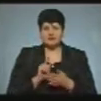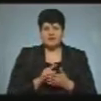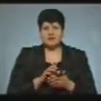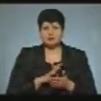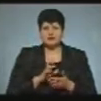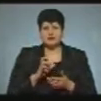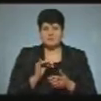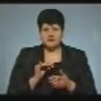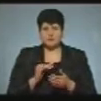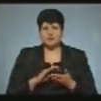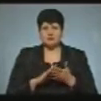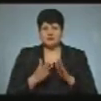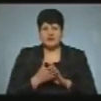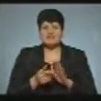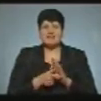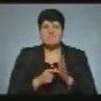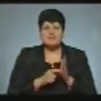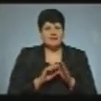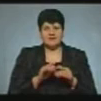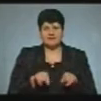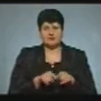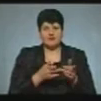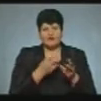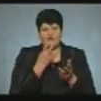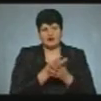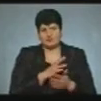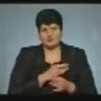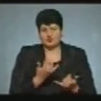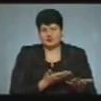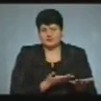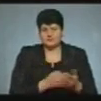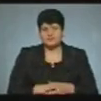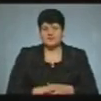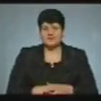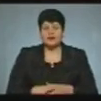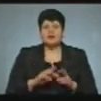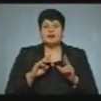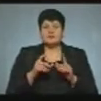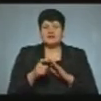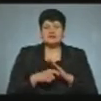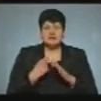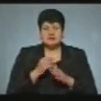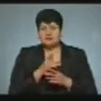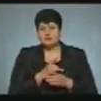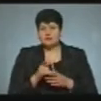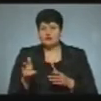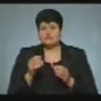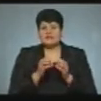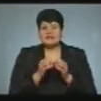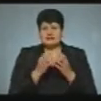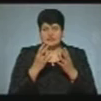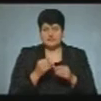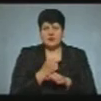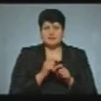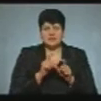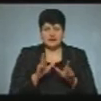узгоджуватися в кабінетах, а не вже в такому вигляді, як сьогодні це відбувалося. Як ми дізналися зі сюжету, упродовж 10 днів аптека